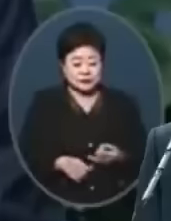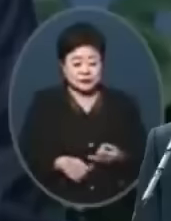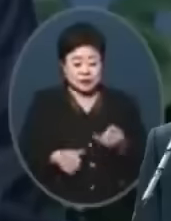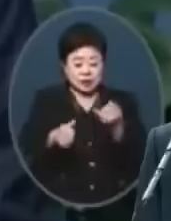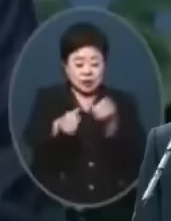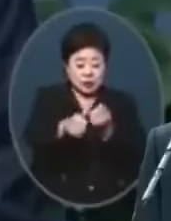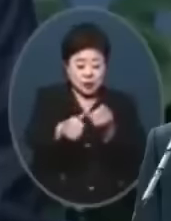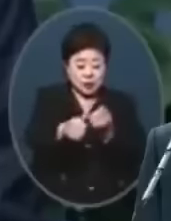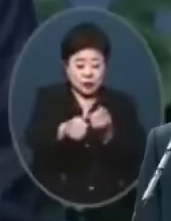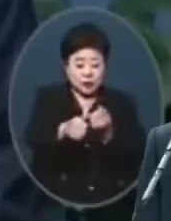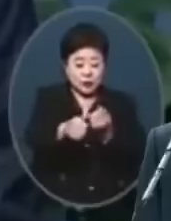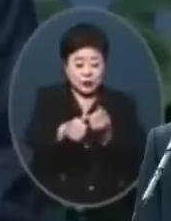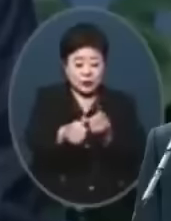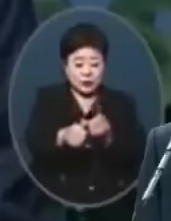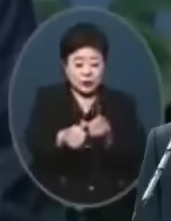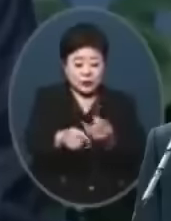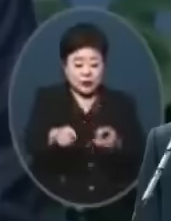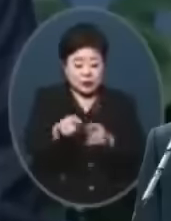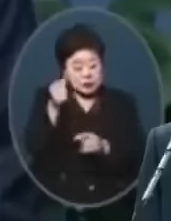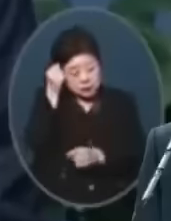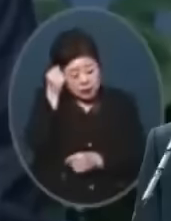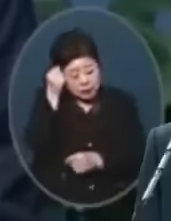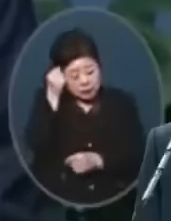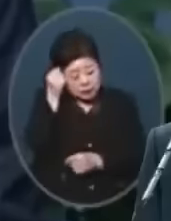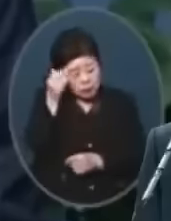서로 동심하게 했는데